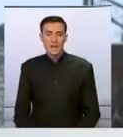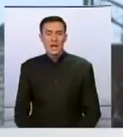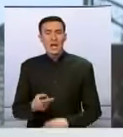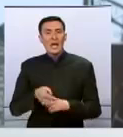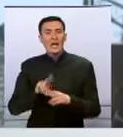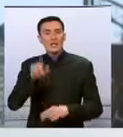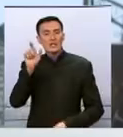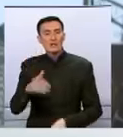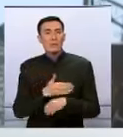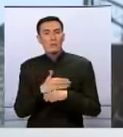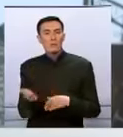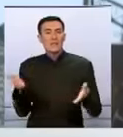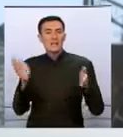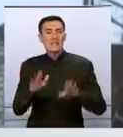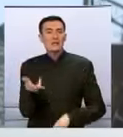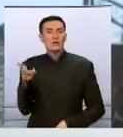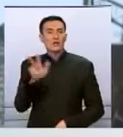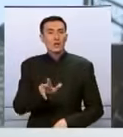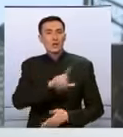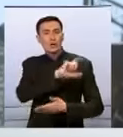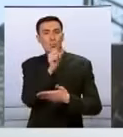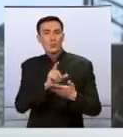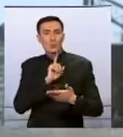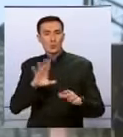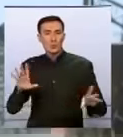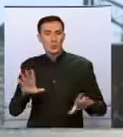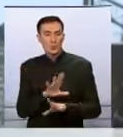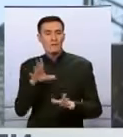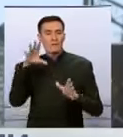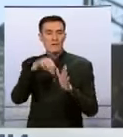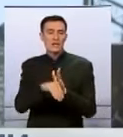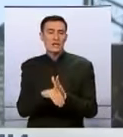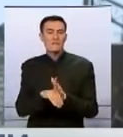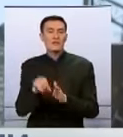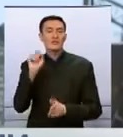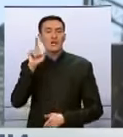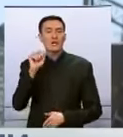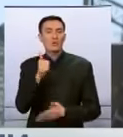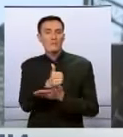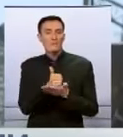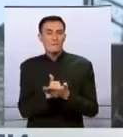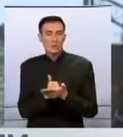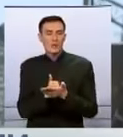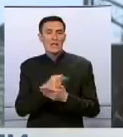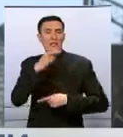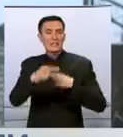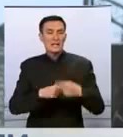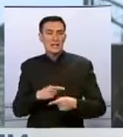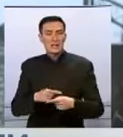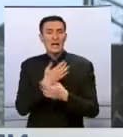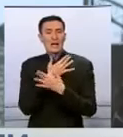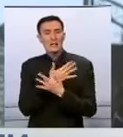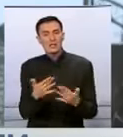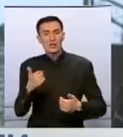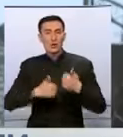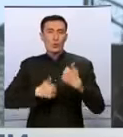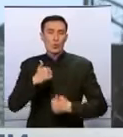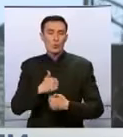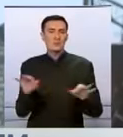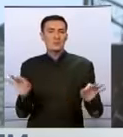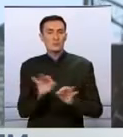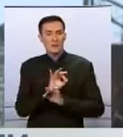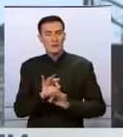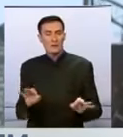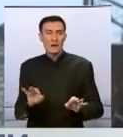Этот человек после себя оставил три кюя. Все они вошли в казахскую антологию и Золотой фонд наследия. Сейчас их исполняют на различных конкурсах.